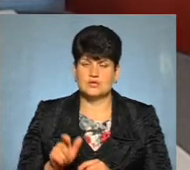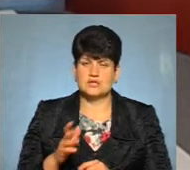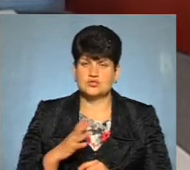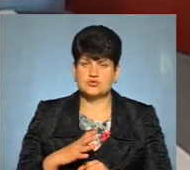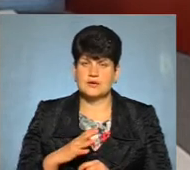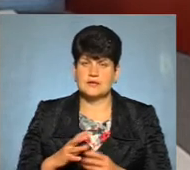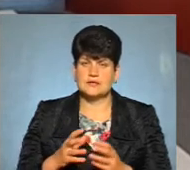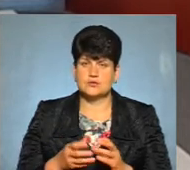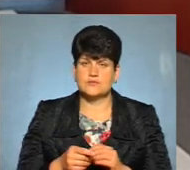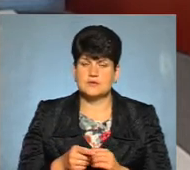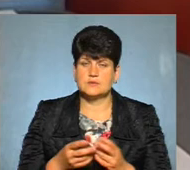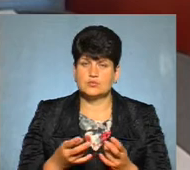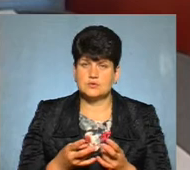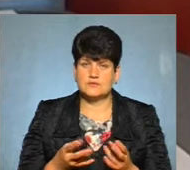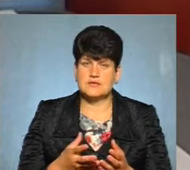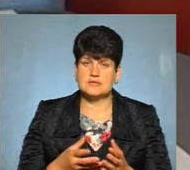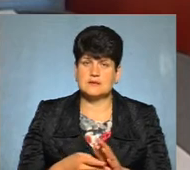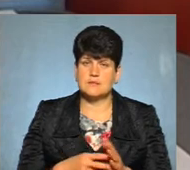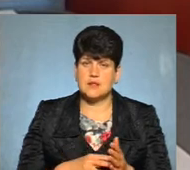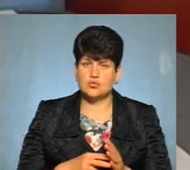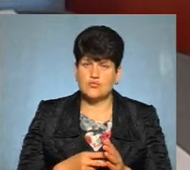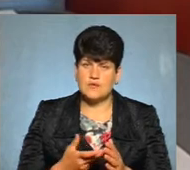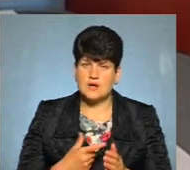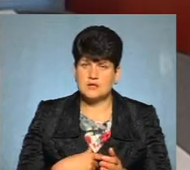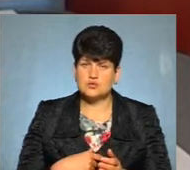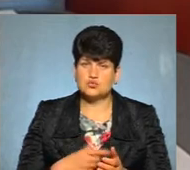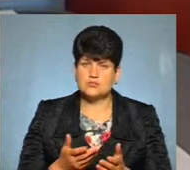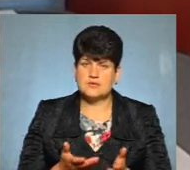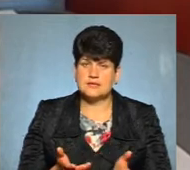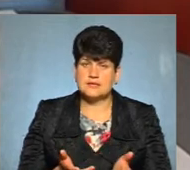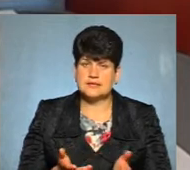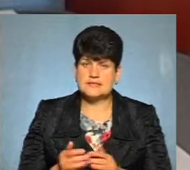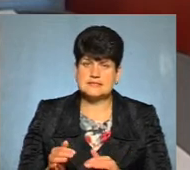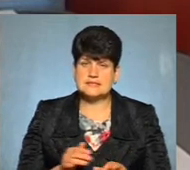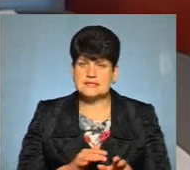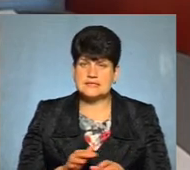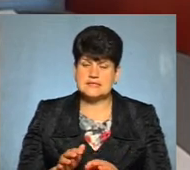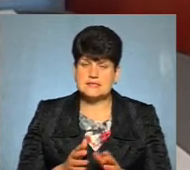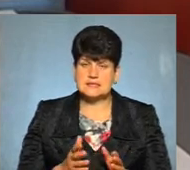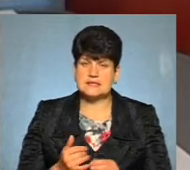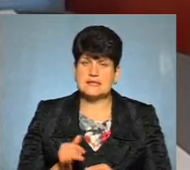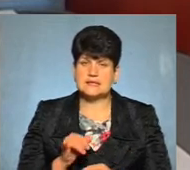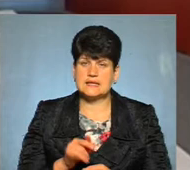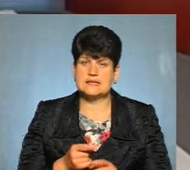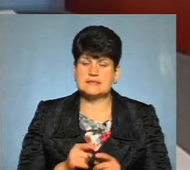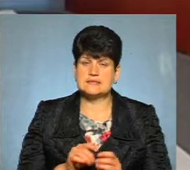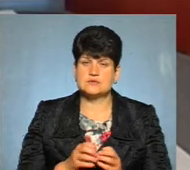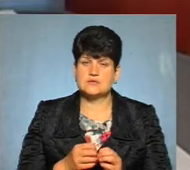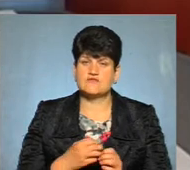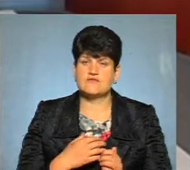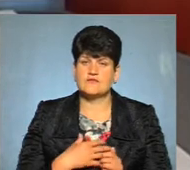результат, він їй потрібен, вона спланувала собі якісь дії, скажімо, і для неї цей результат